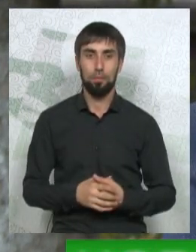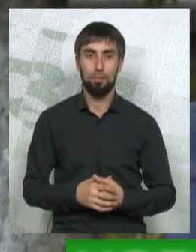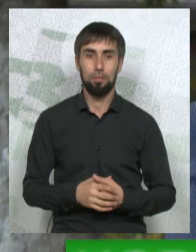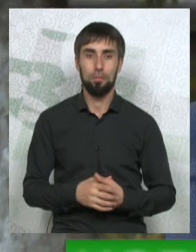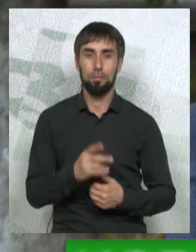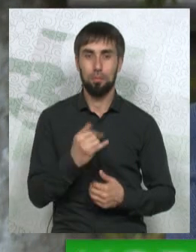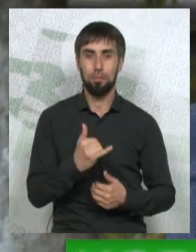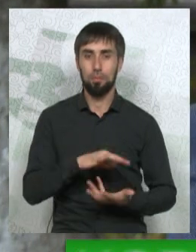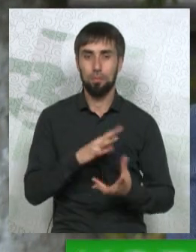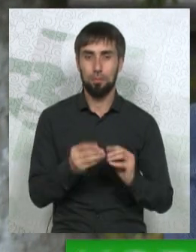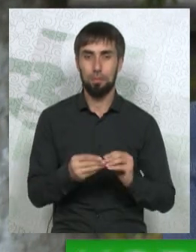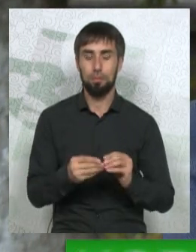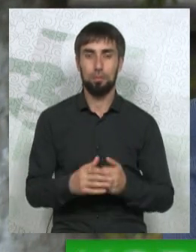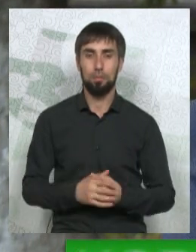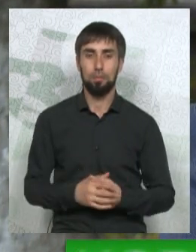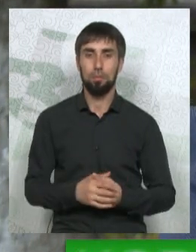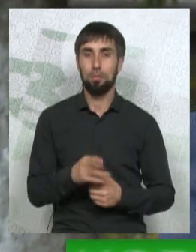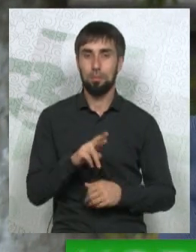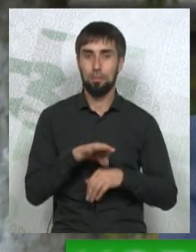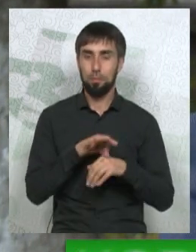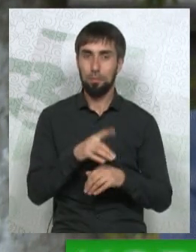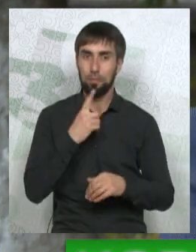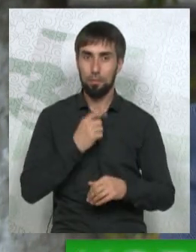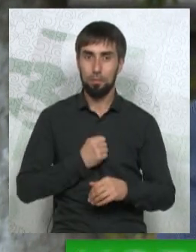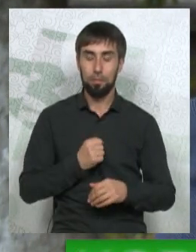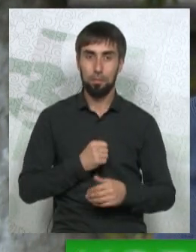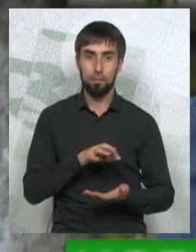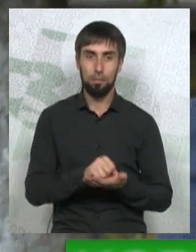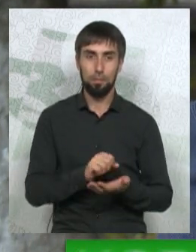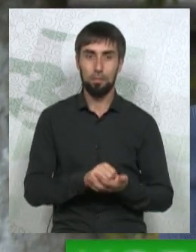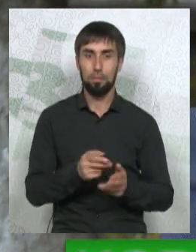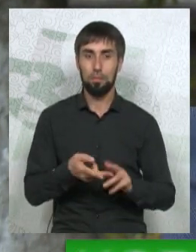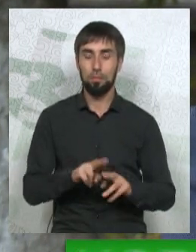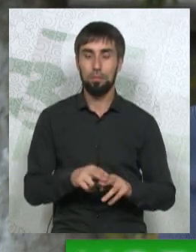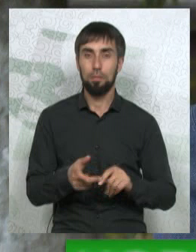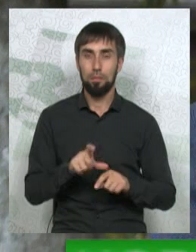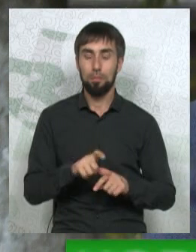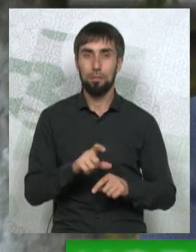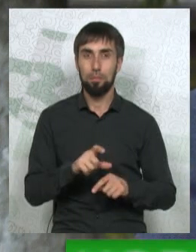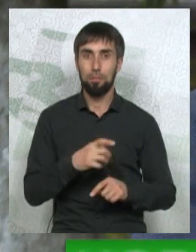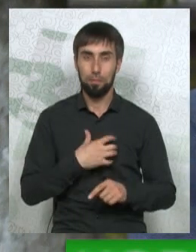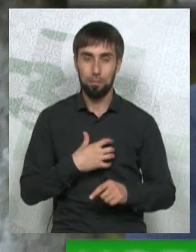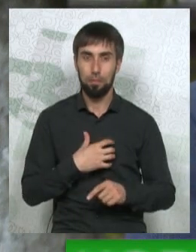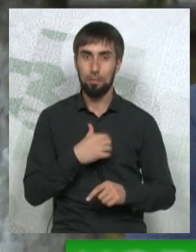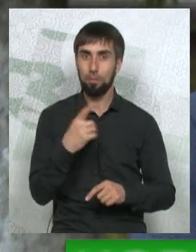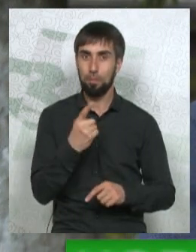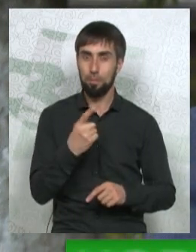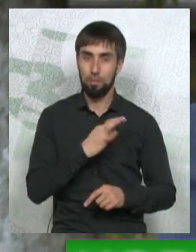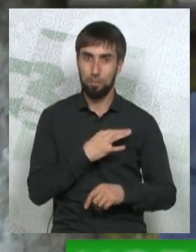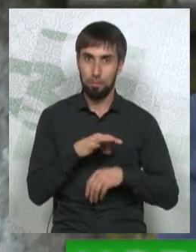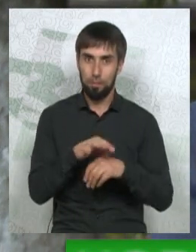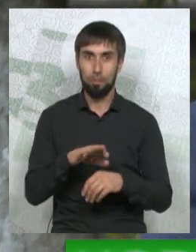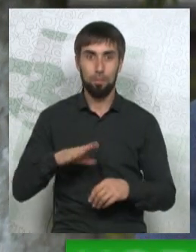Ну, вообще, для проведения военных действий это очень важно. Сперва обычно проводят разведку, потом